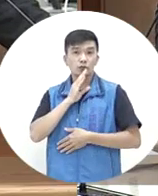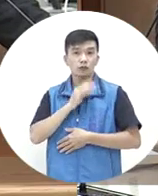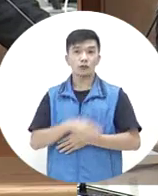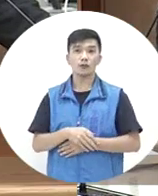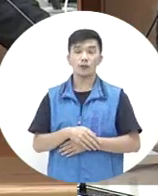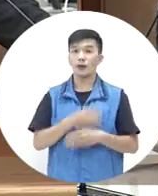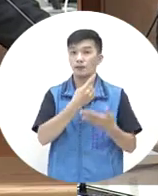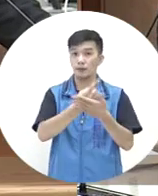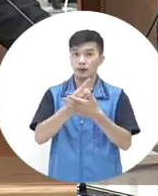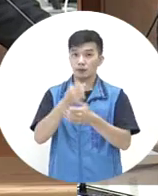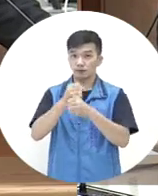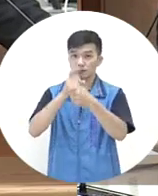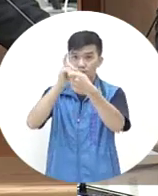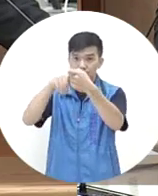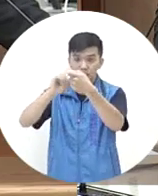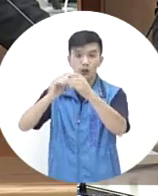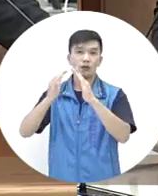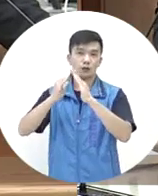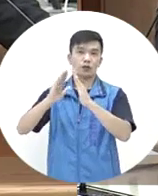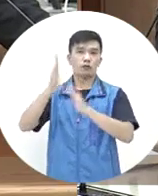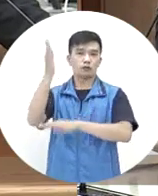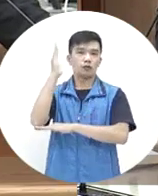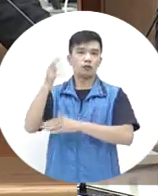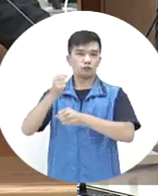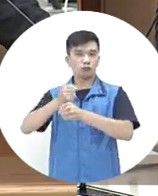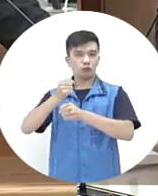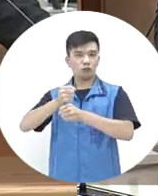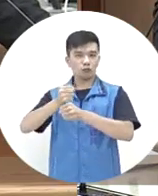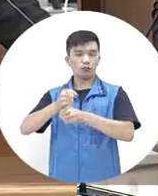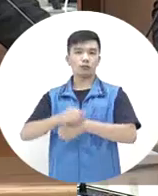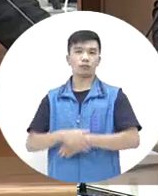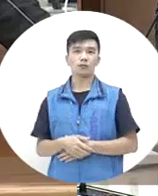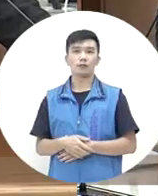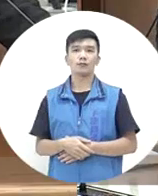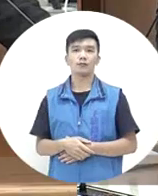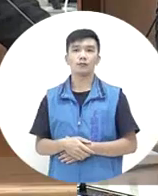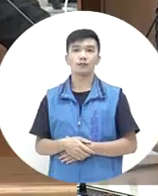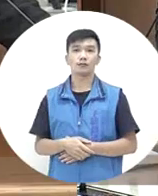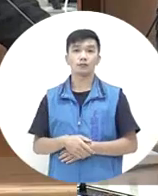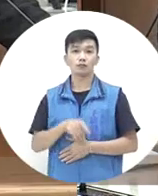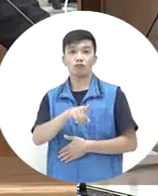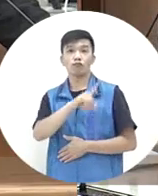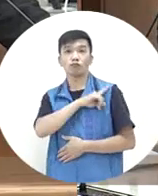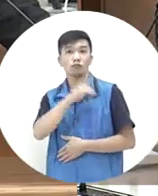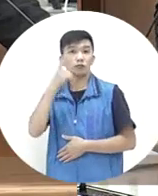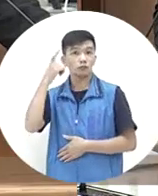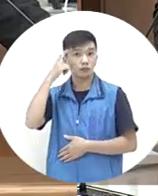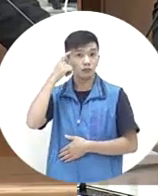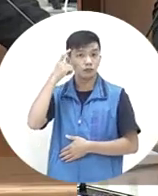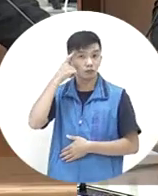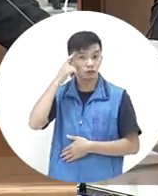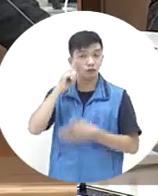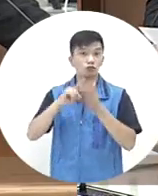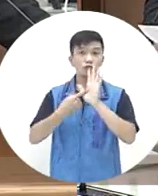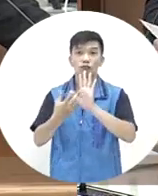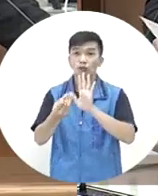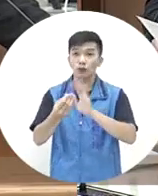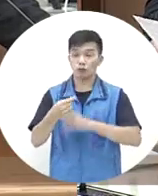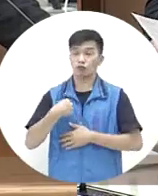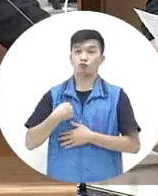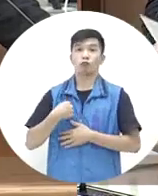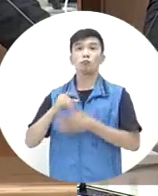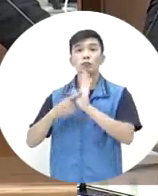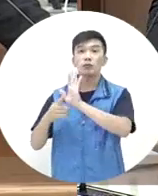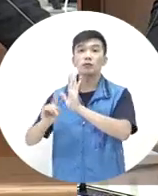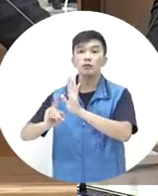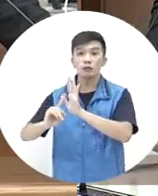市政的工作做好最重要。 好，所以你没有任何态度，也会婉谢吗？ 我的态度就是为国家人民做事